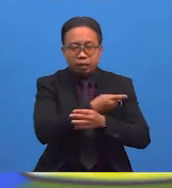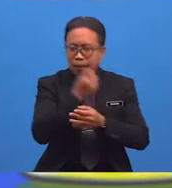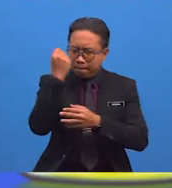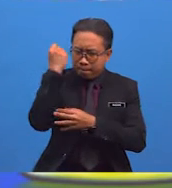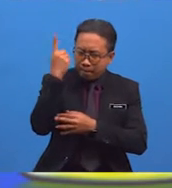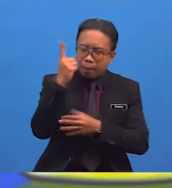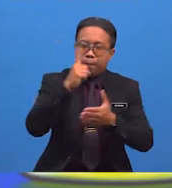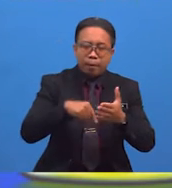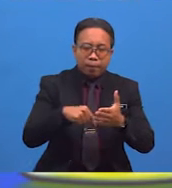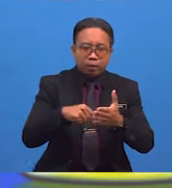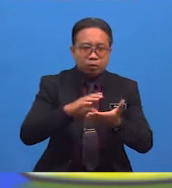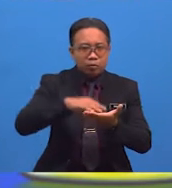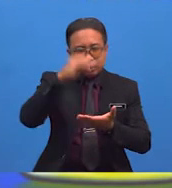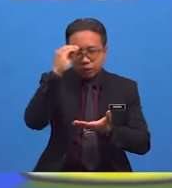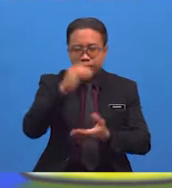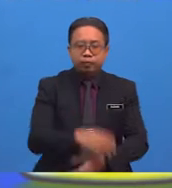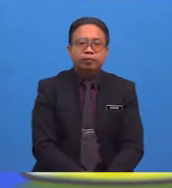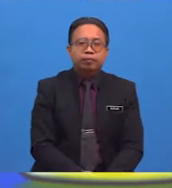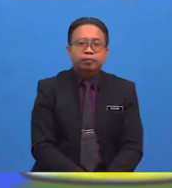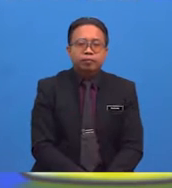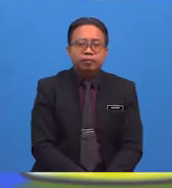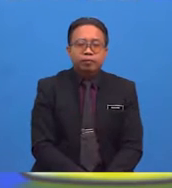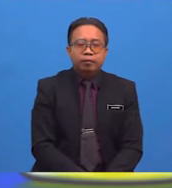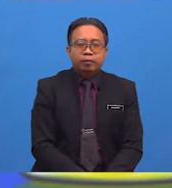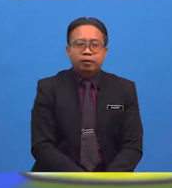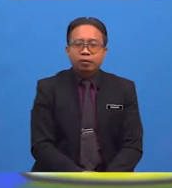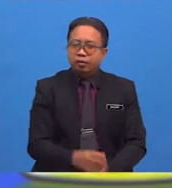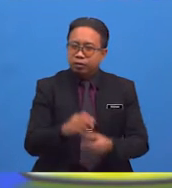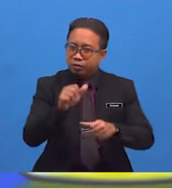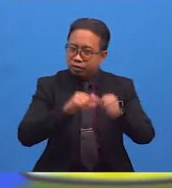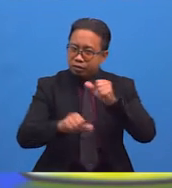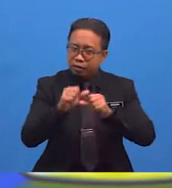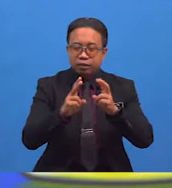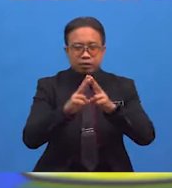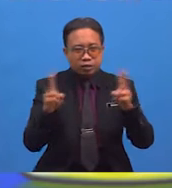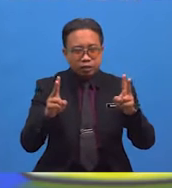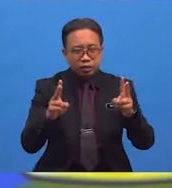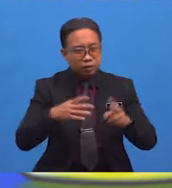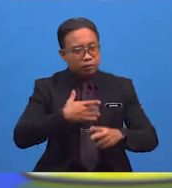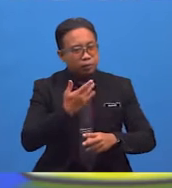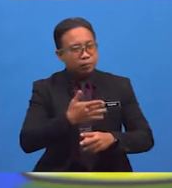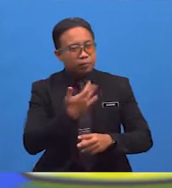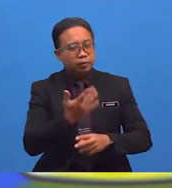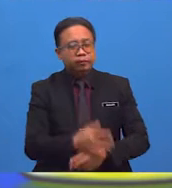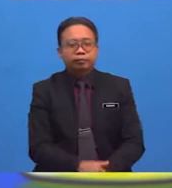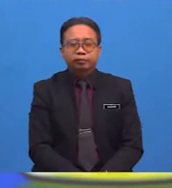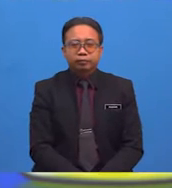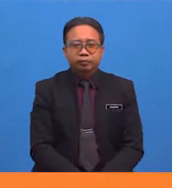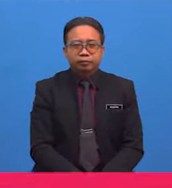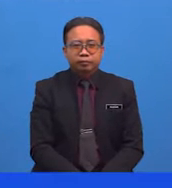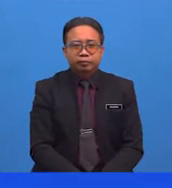memahami apa yang dipelajari. Sememangnya, sains sangat menyeronokkan.